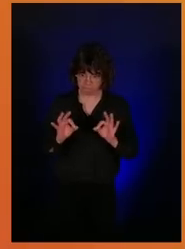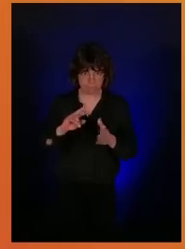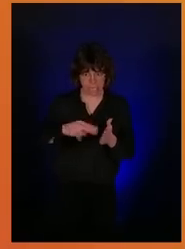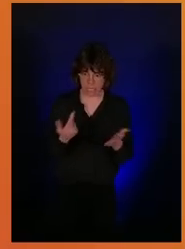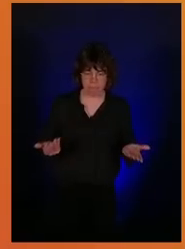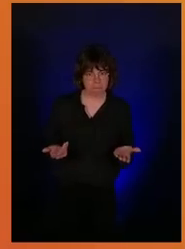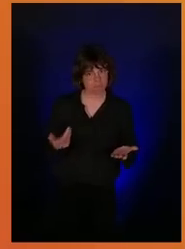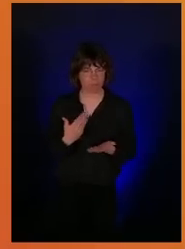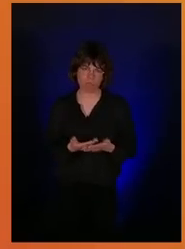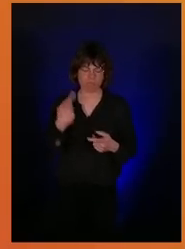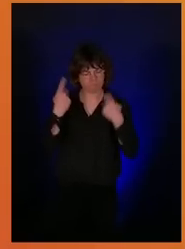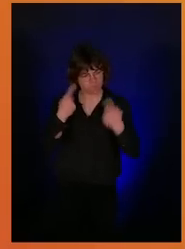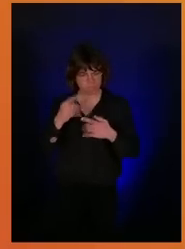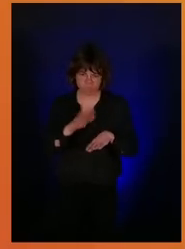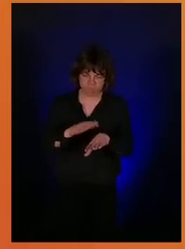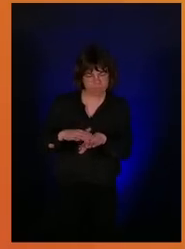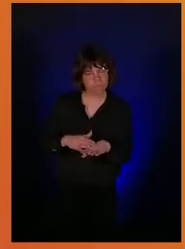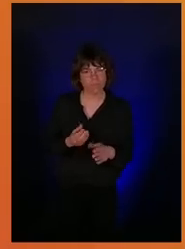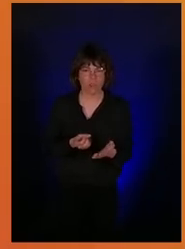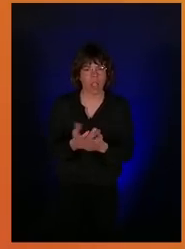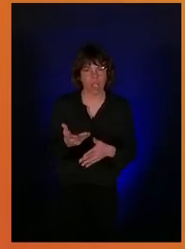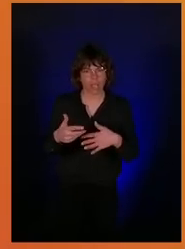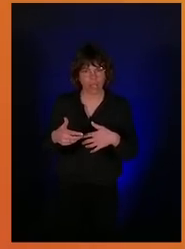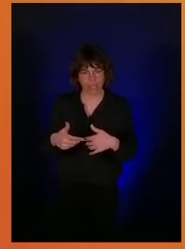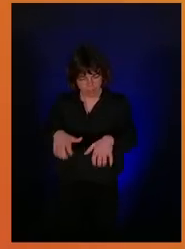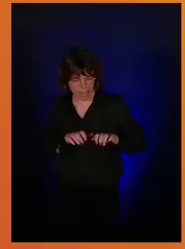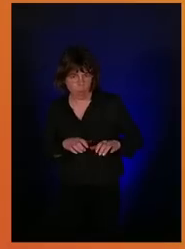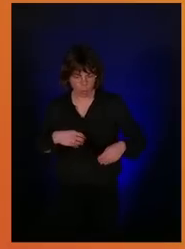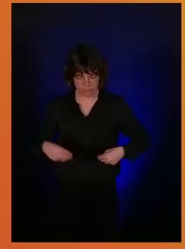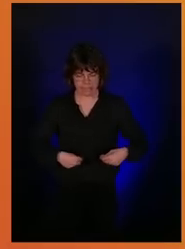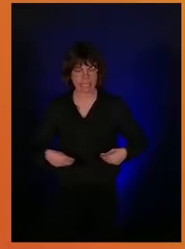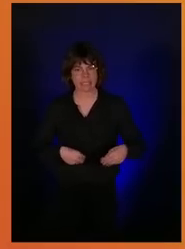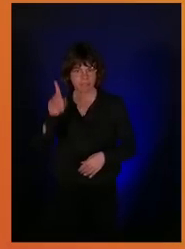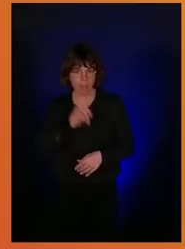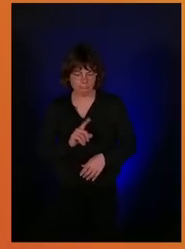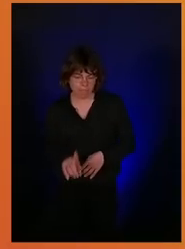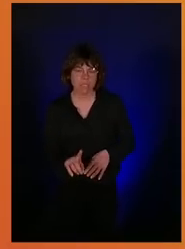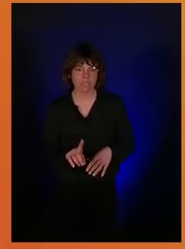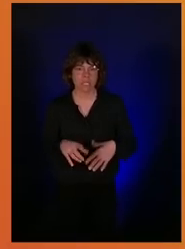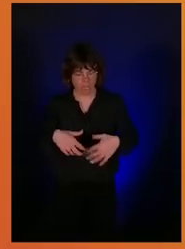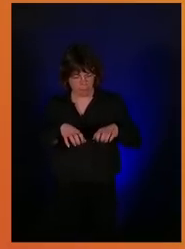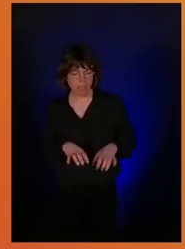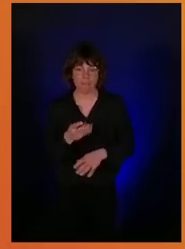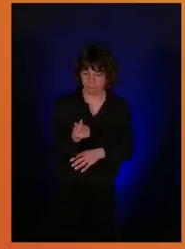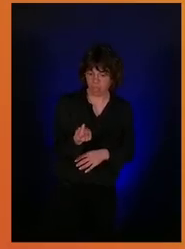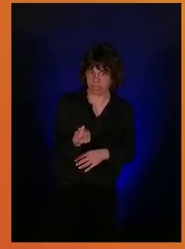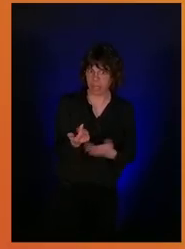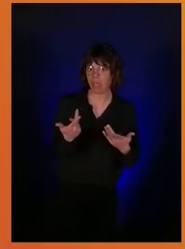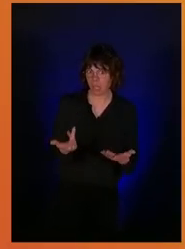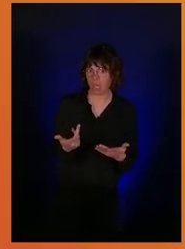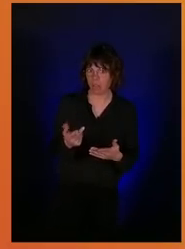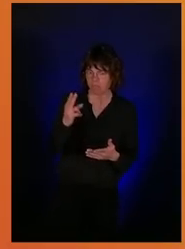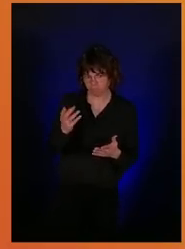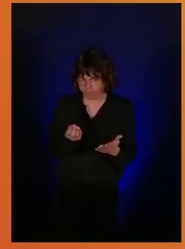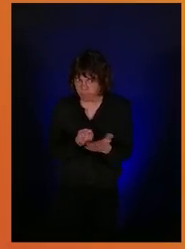avons soulevé cette préoccupation auprès de l'administrateur et de la directrice administrative et financière et avons déclenché